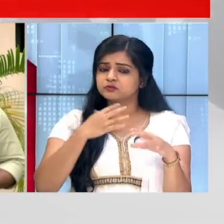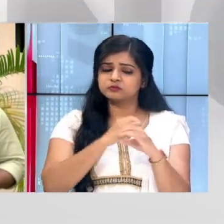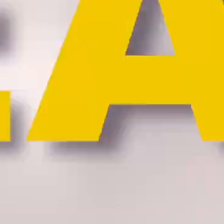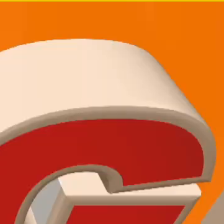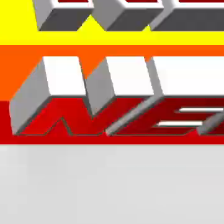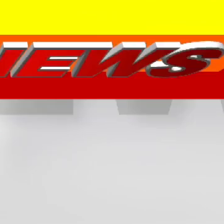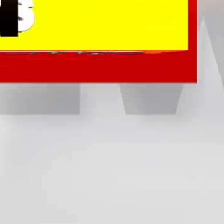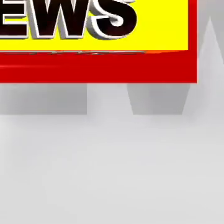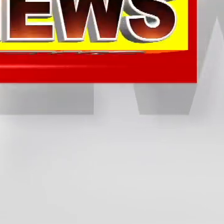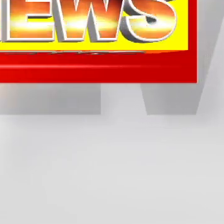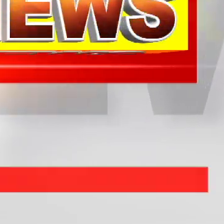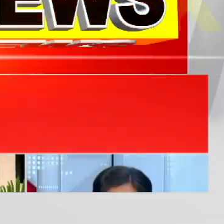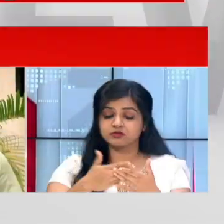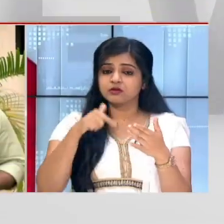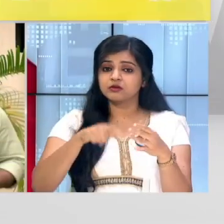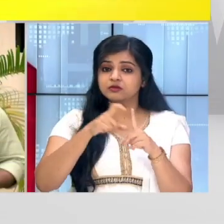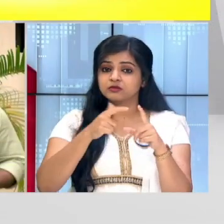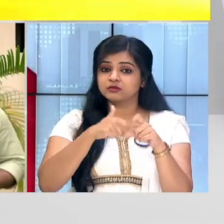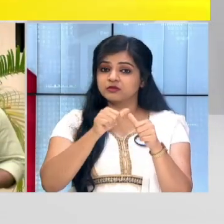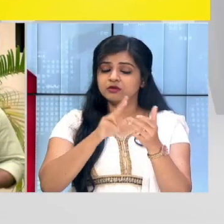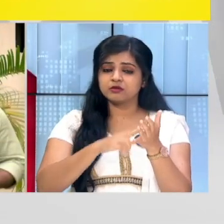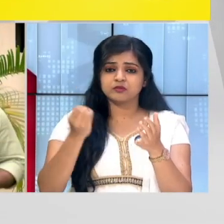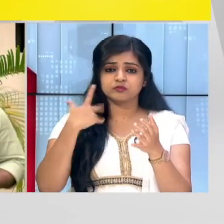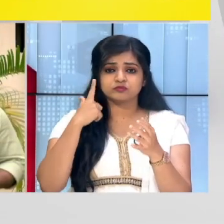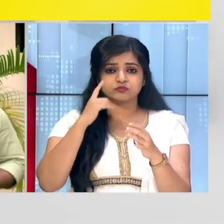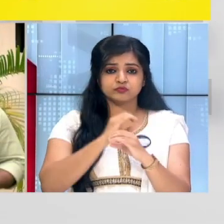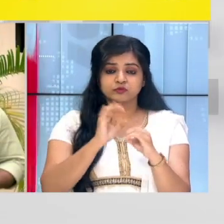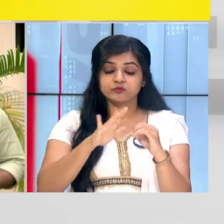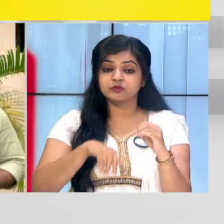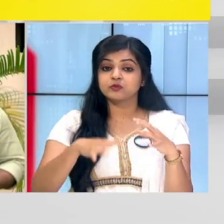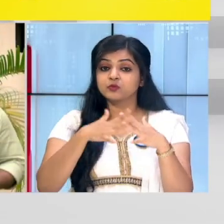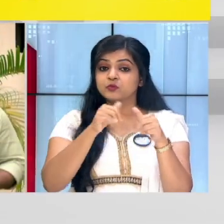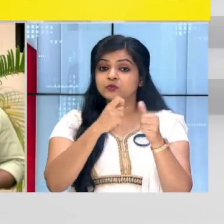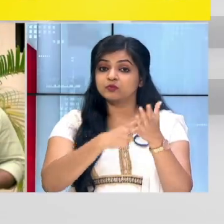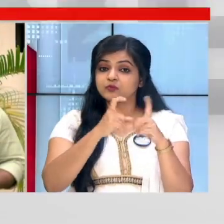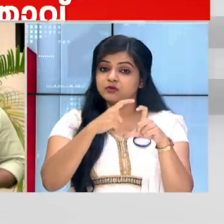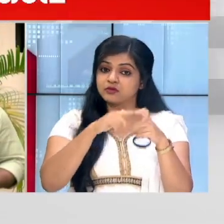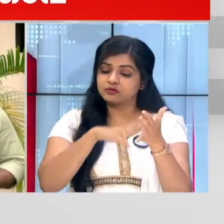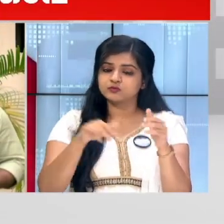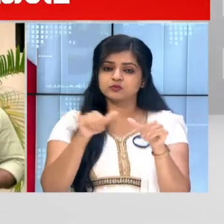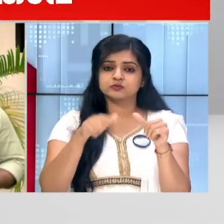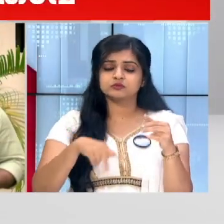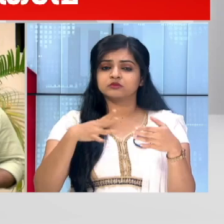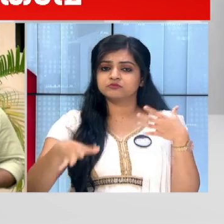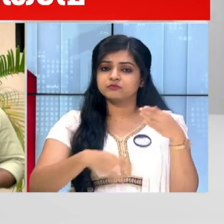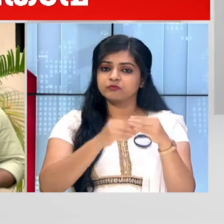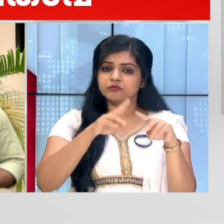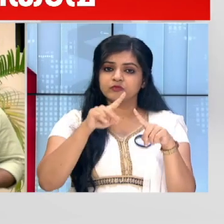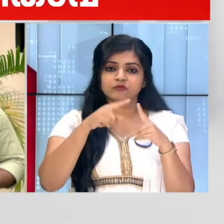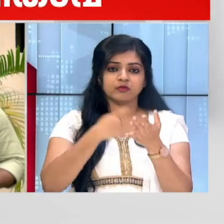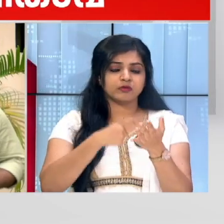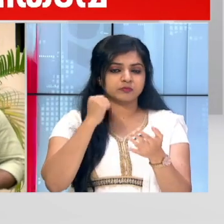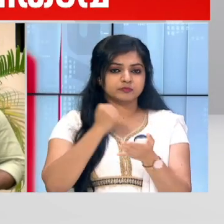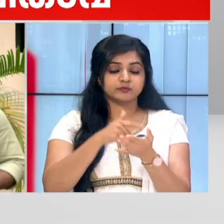വരെ ഡീനെക്കുറിച്ച് ഒരു അറിവും ഉണ്ടായിരുന്നില്ല. ഡീനെയും വാർഡനെയും കൂടി ഈ സംഭവത്തിൽ പ്രതി ചേർക്കണമെന്ന് അദ്ദേഹം പറയുന്നുണ്ട്. അവിടെ നടക്കുന്ന അക്രമ സംഭവങ്ങളെക്കുറിച്ച്